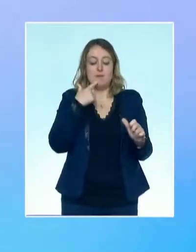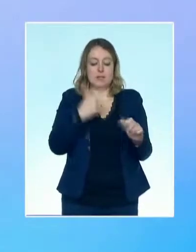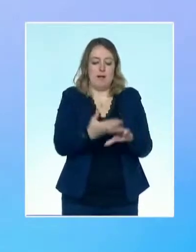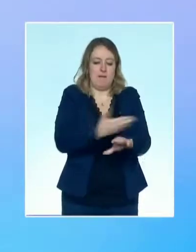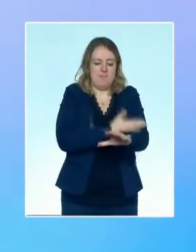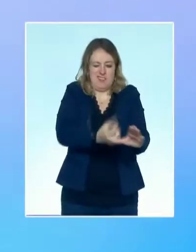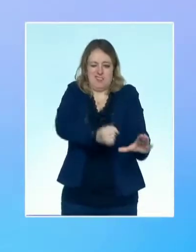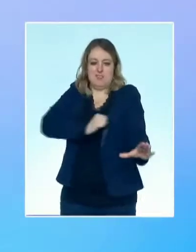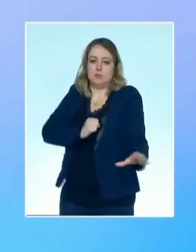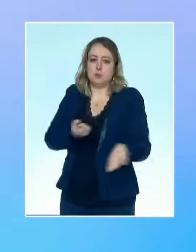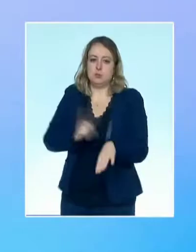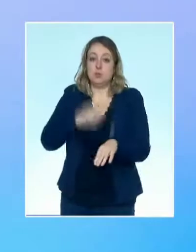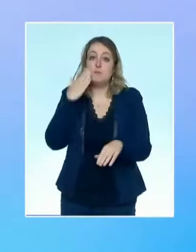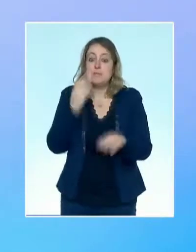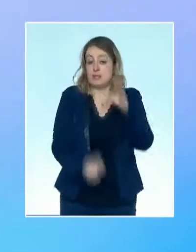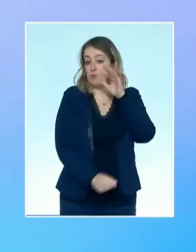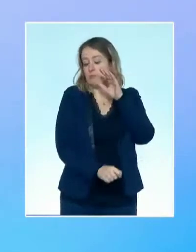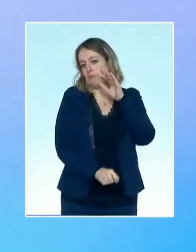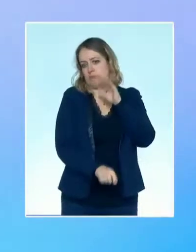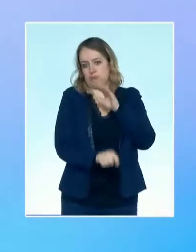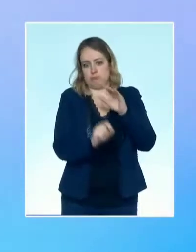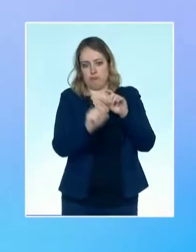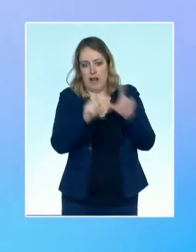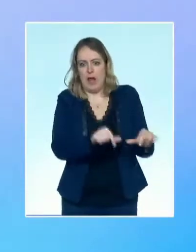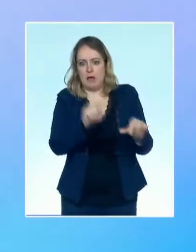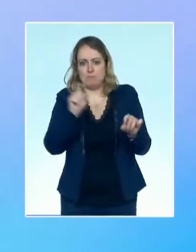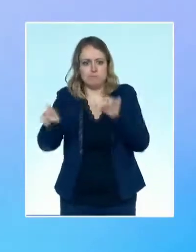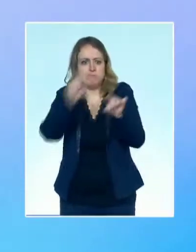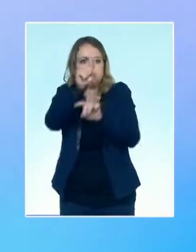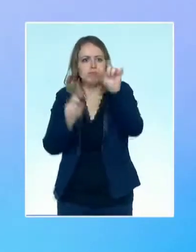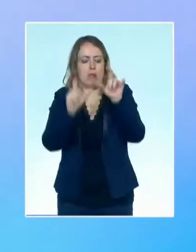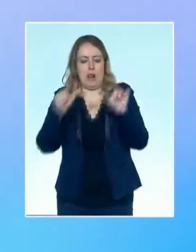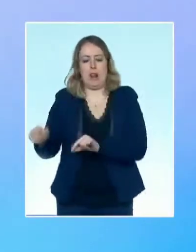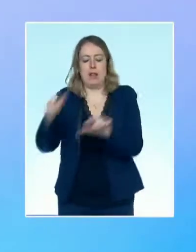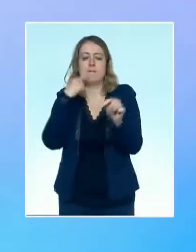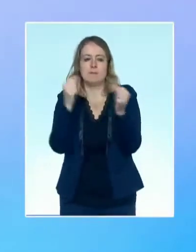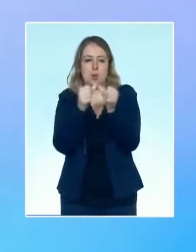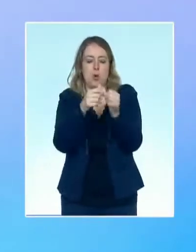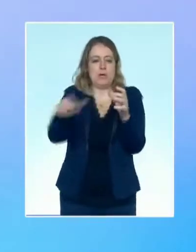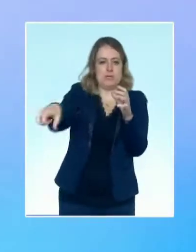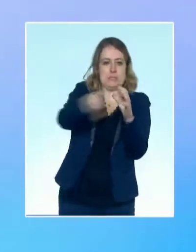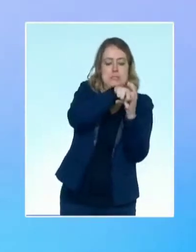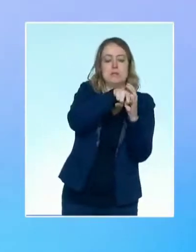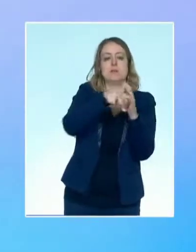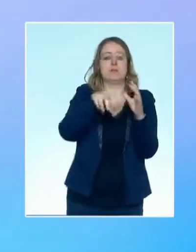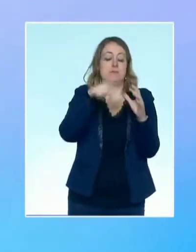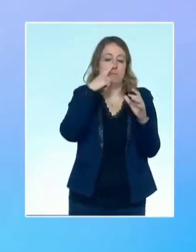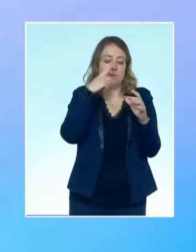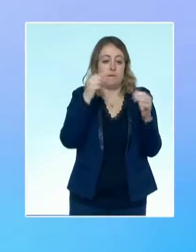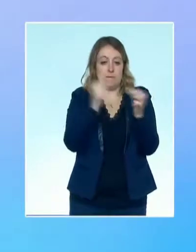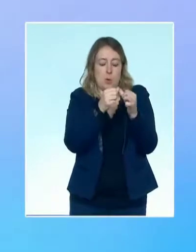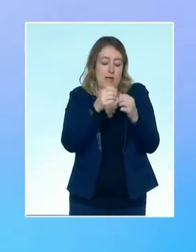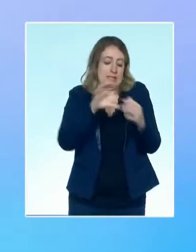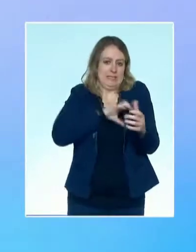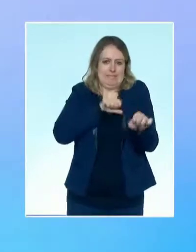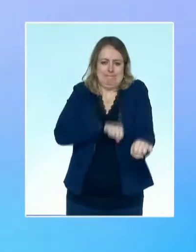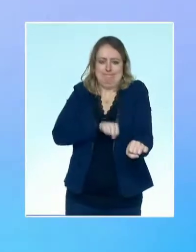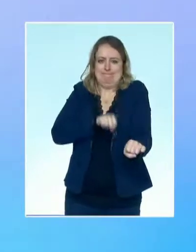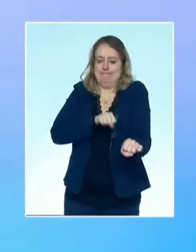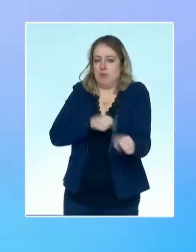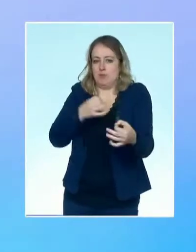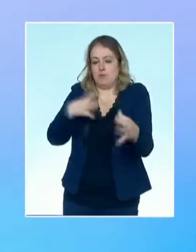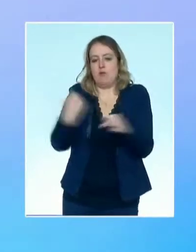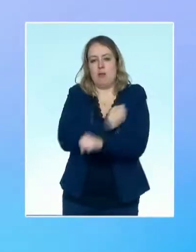diffuser partout où il apparaît sur le territoire. Ah, tu veux dire que donc s'il y a plusieurs rhumes, on isole, on fait des bulles. Automatiquement, il y a plus de chances d'avoir des rhumes en version grave. Je crois pas,